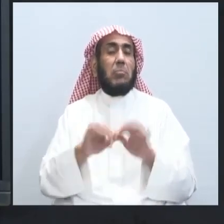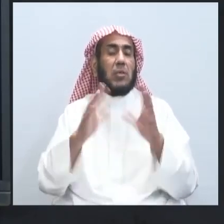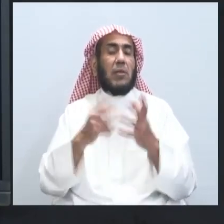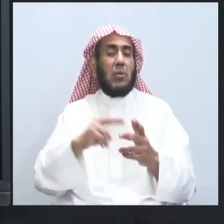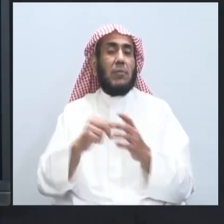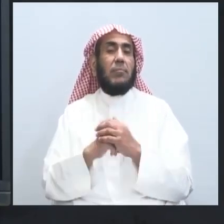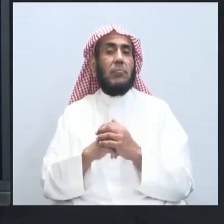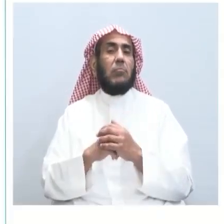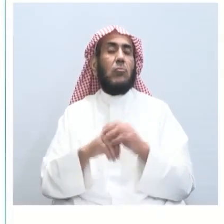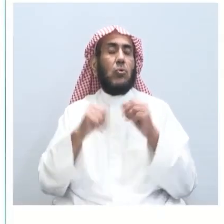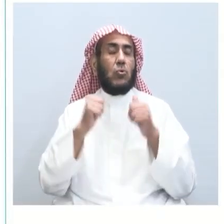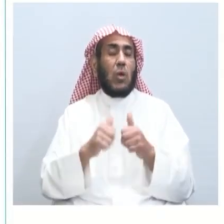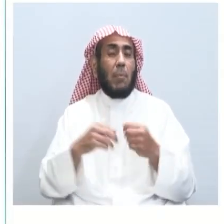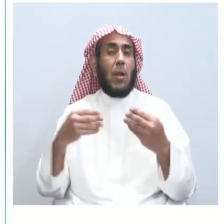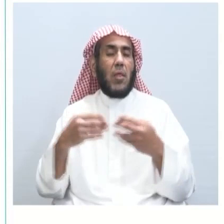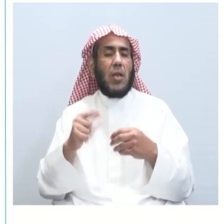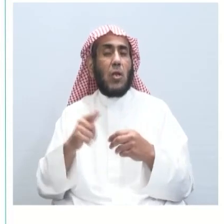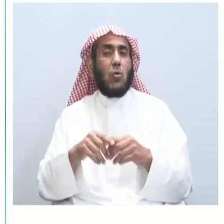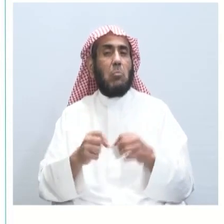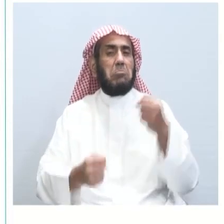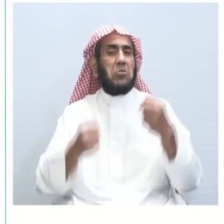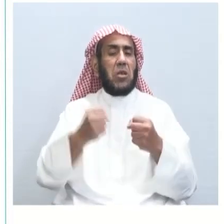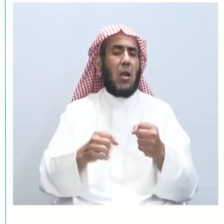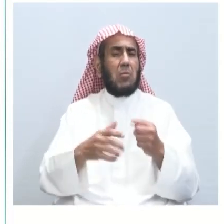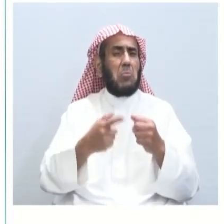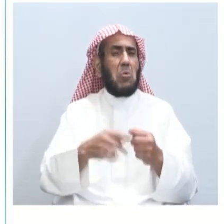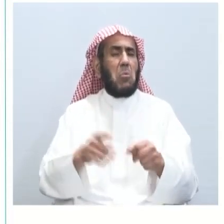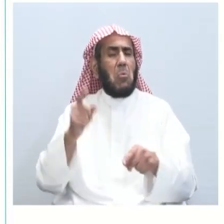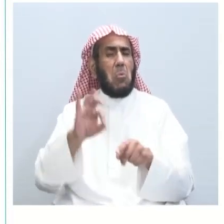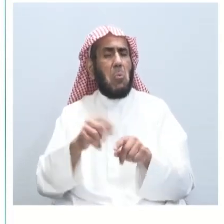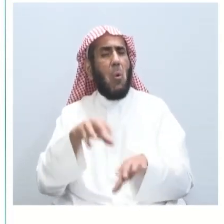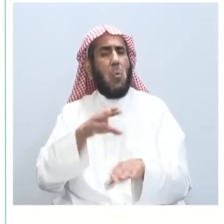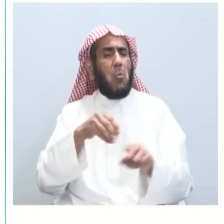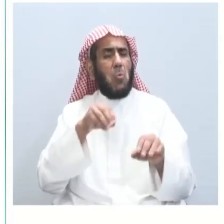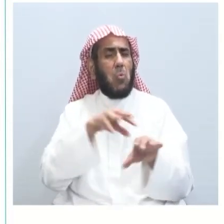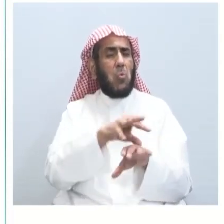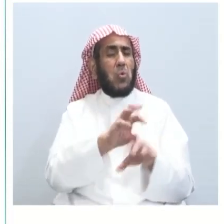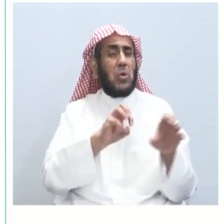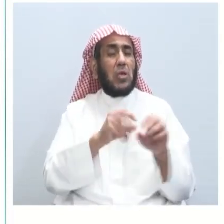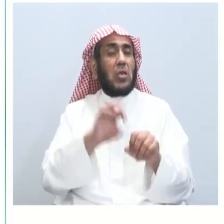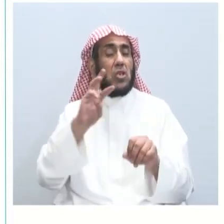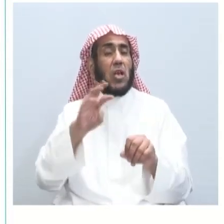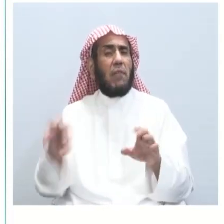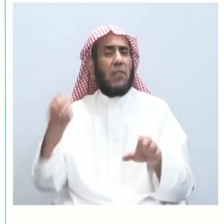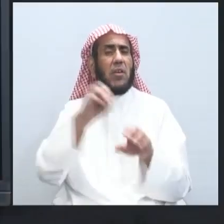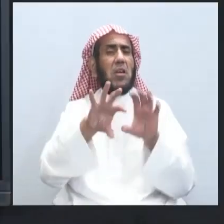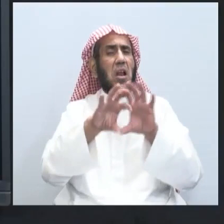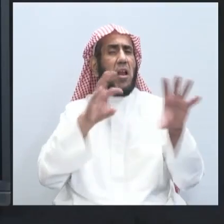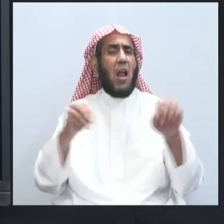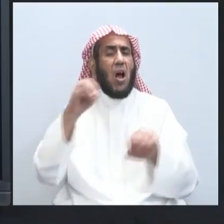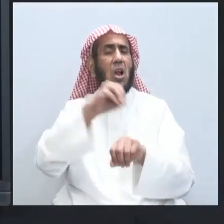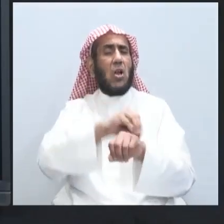مختلفه الطلاب الذين لديهم مركبات اذا بحكم ان لدي مثلا شركه متخصصه في نقل الطلاب اذا لا